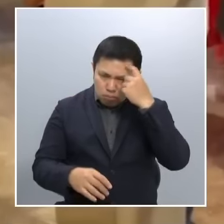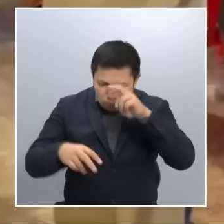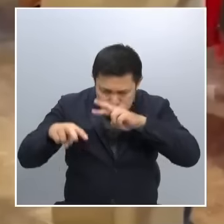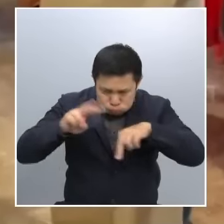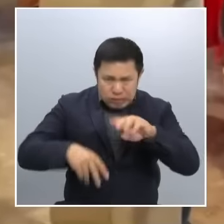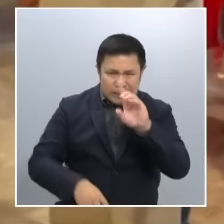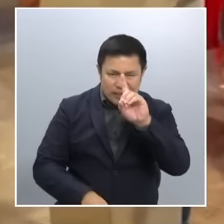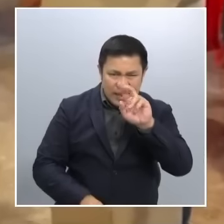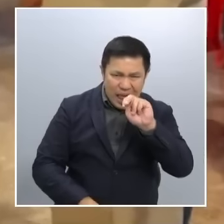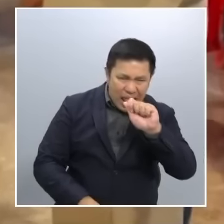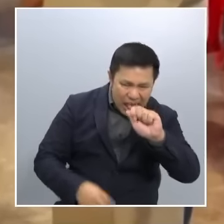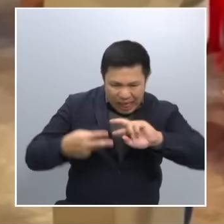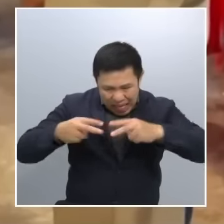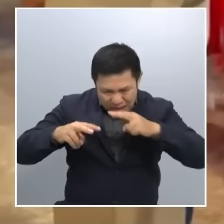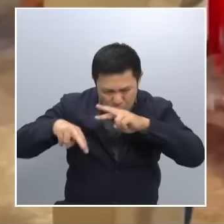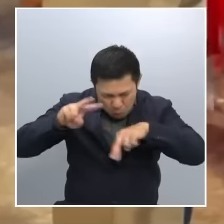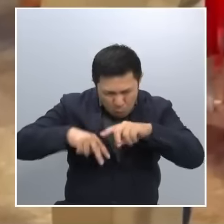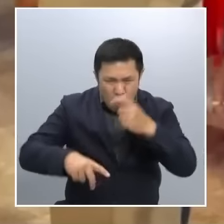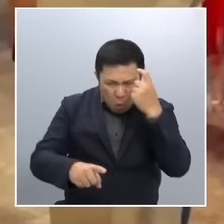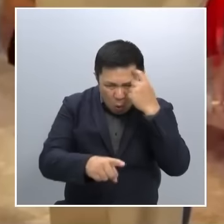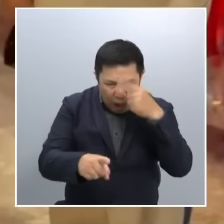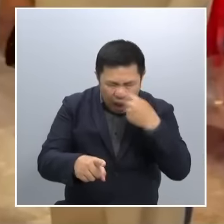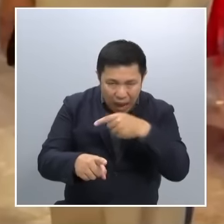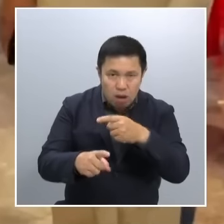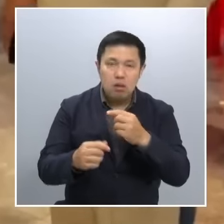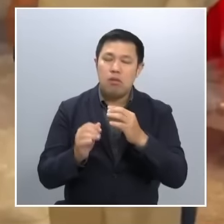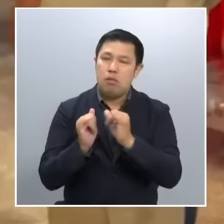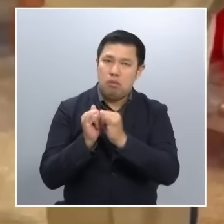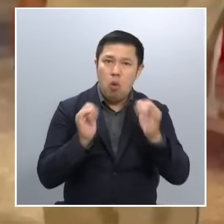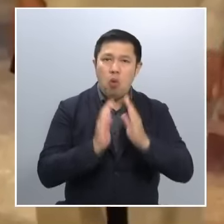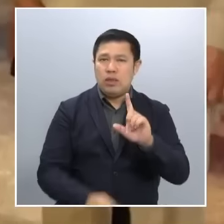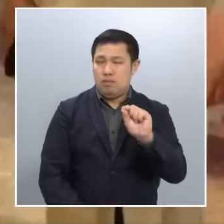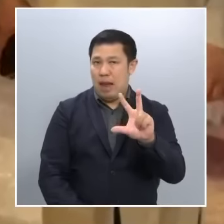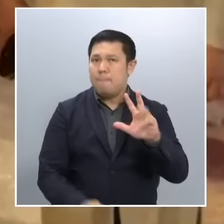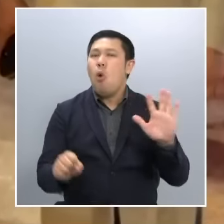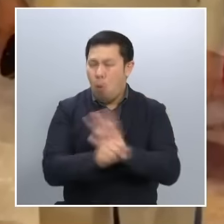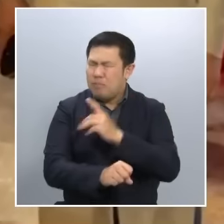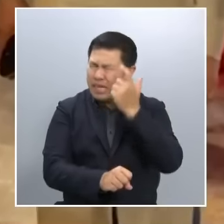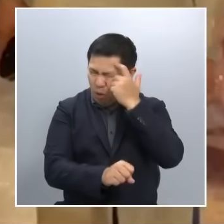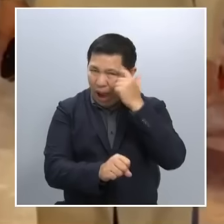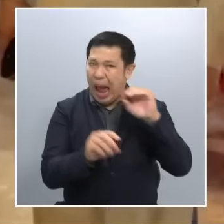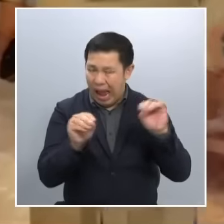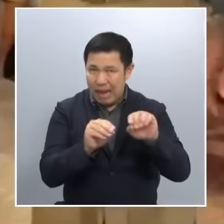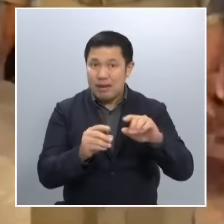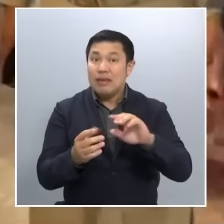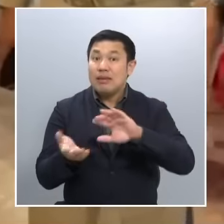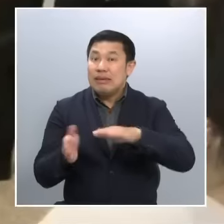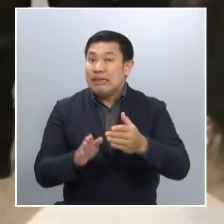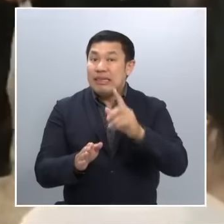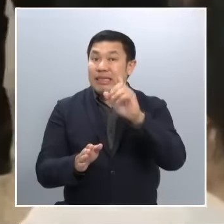ตลักษณ์จะทยอยออกมาจนครบทั้งหมด23รายและจะส่งมอบศพให้กับญาติได้ภายในวัน